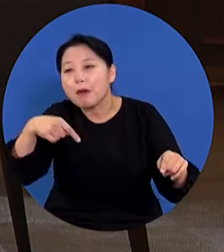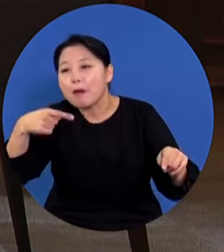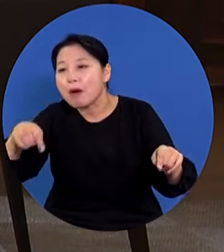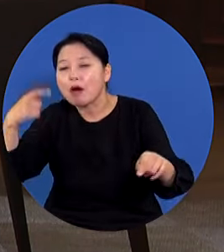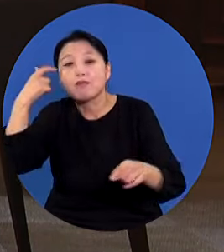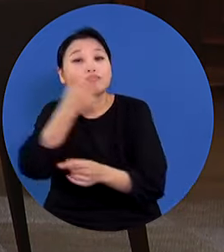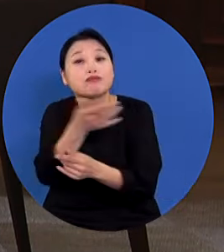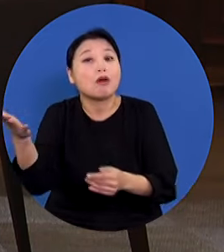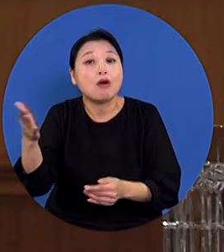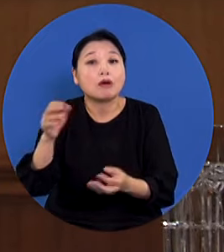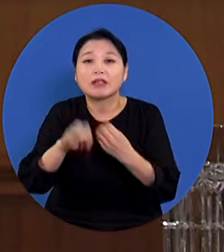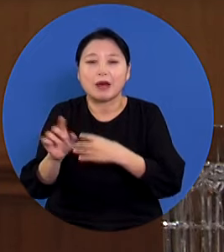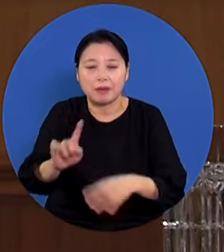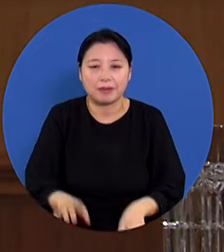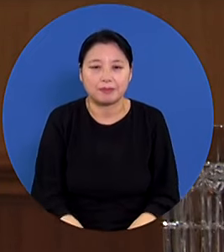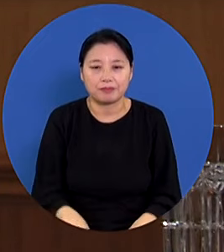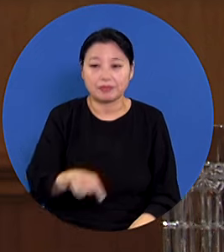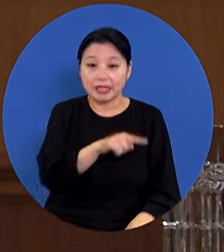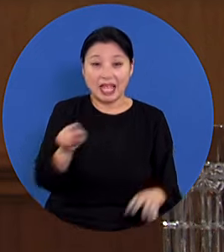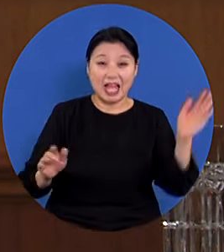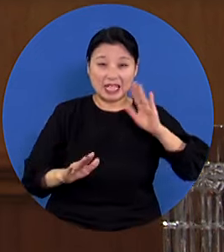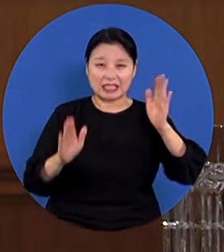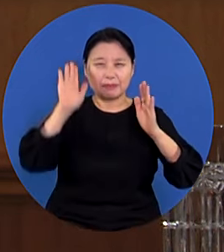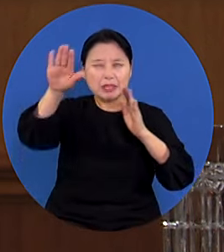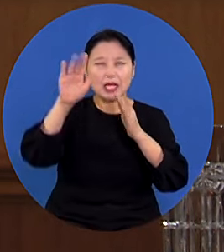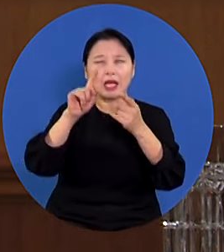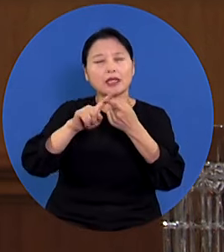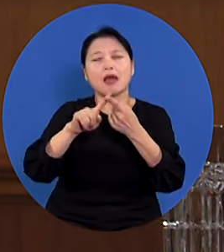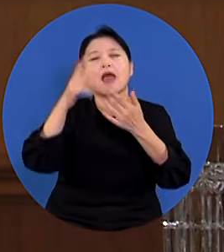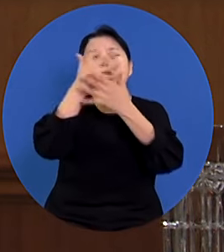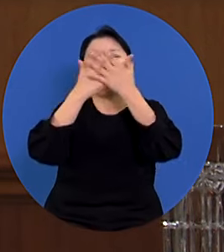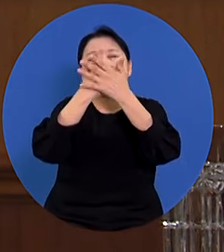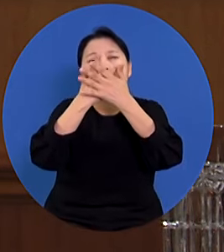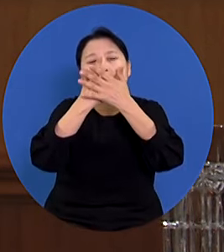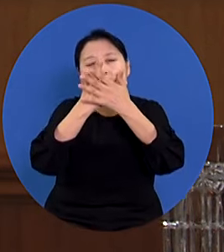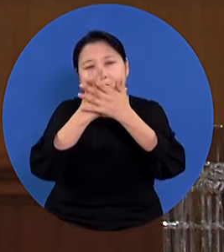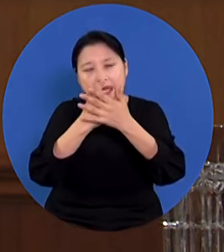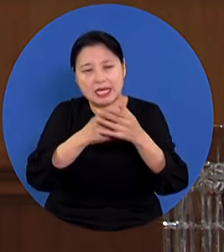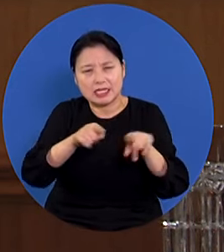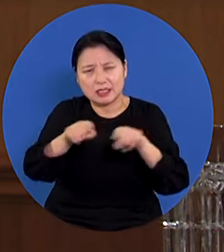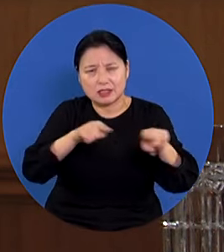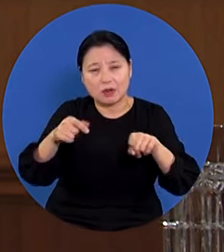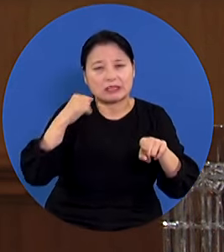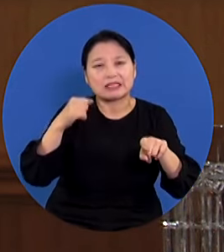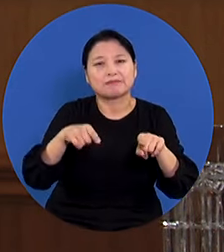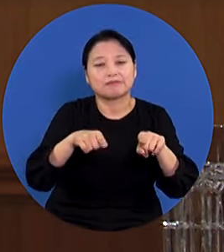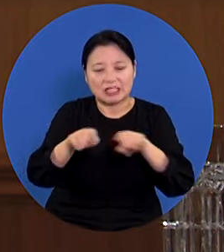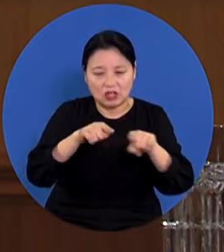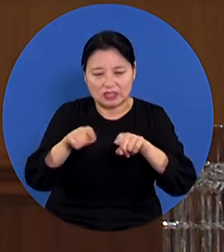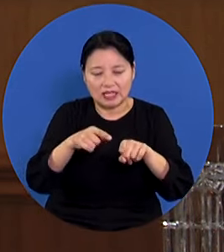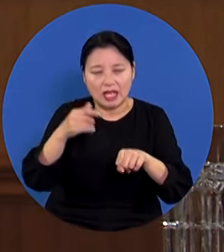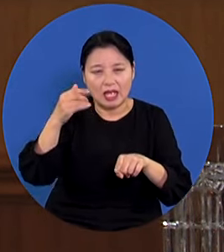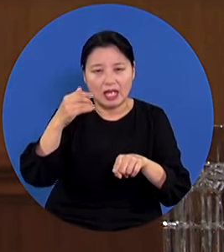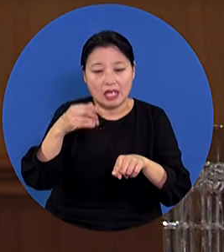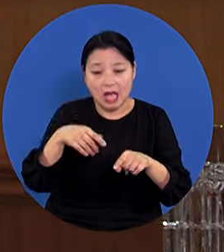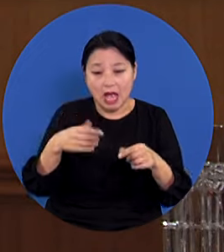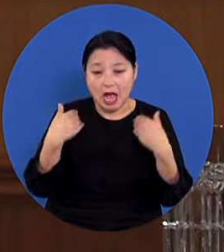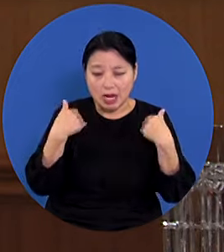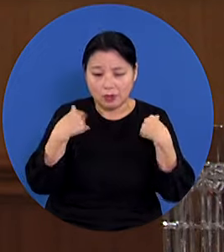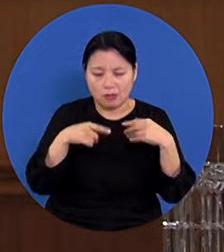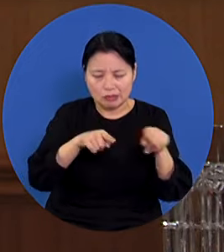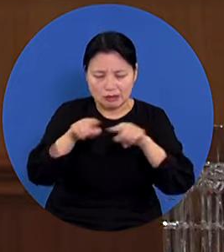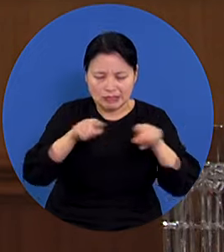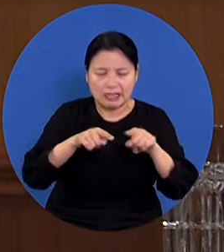우리 학생들은 이제 미래에 대한 불확실성 이런 걸 느끼면서 뭔가 이제 경쟁인 거잖아요. 학교가 굉장히